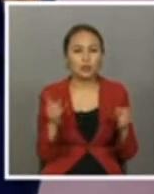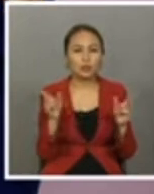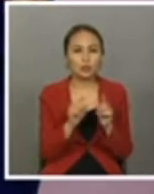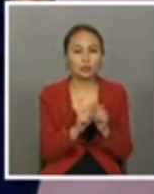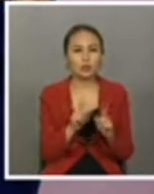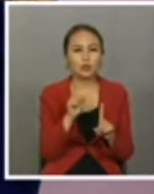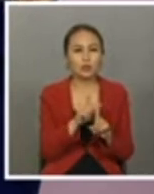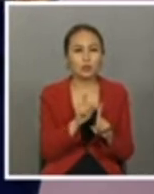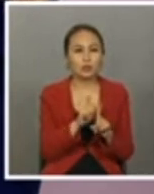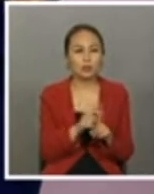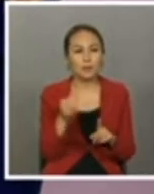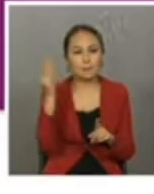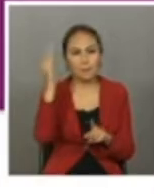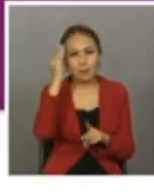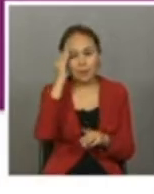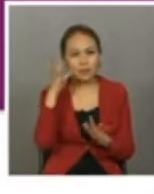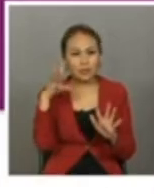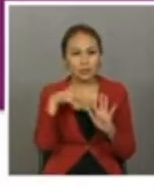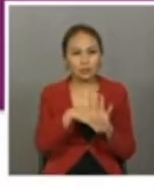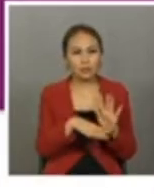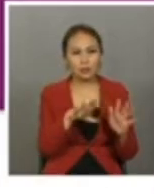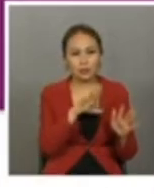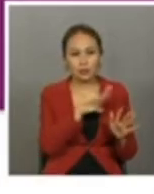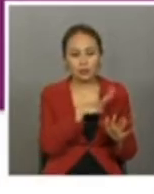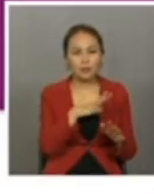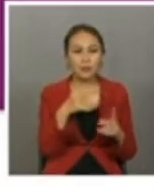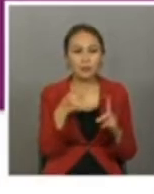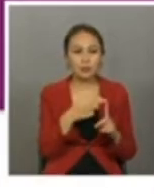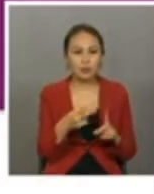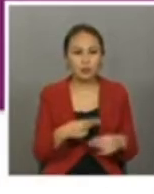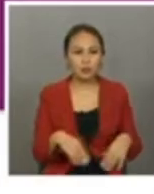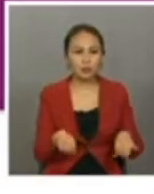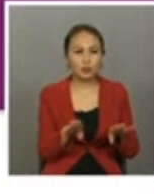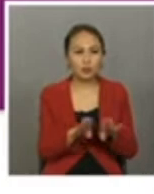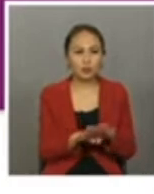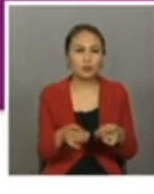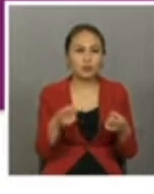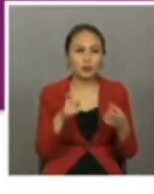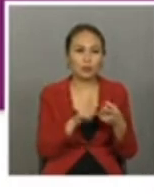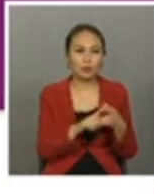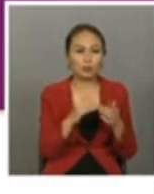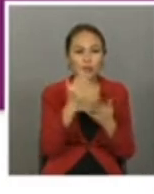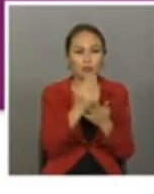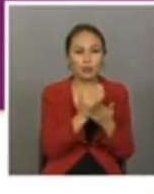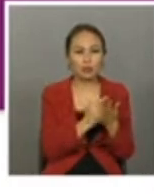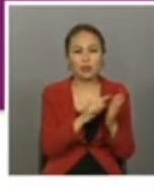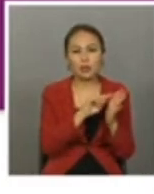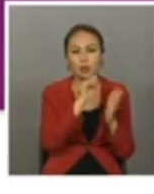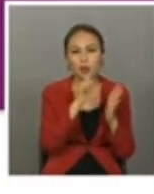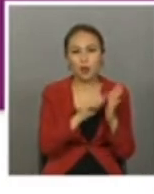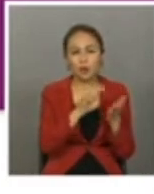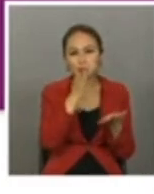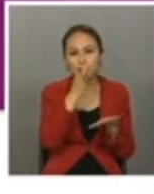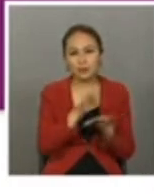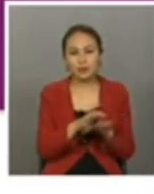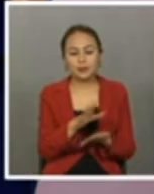сөздердің мағынасын ажыраттыңдар. Мәтін мазмұны бойынша пікір білдіруге бағытталған сұрақтарға жауап